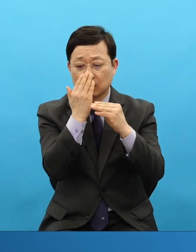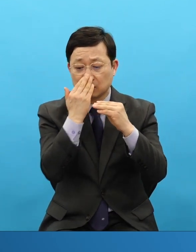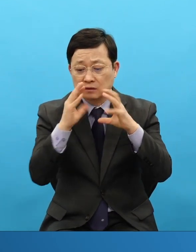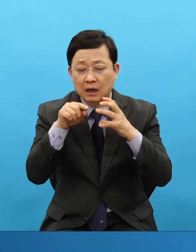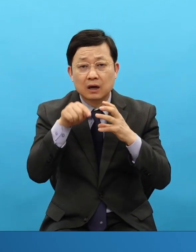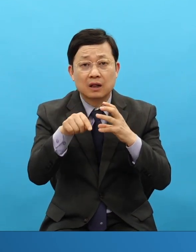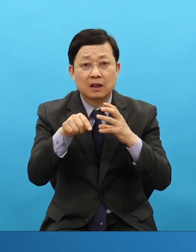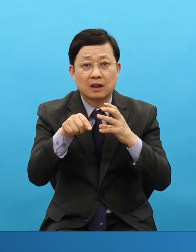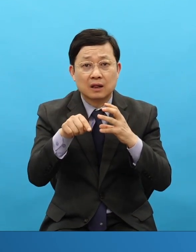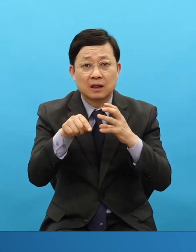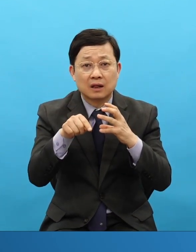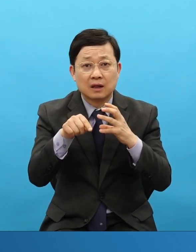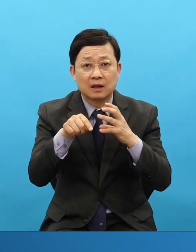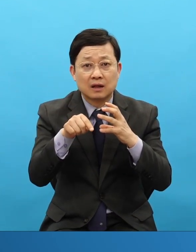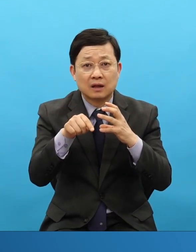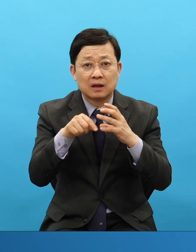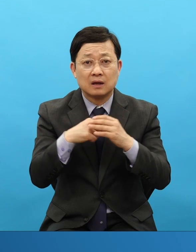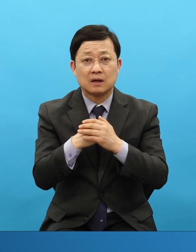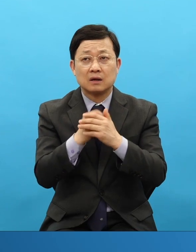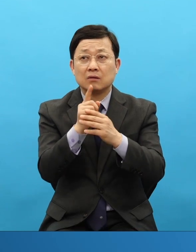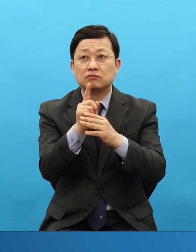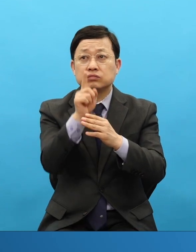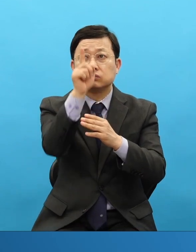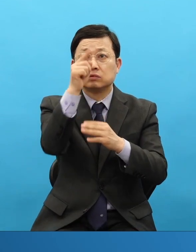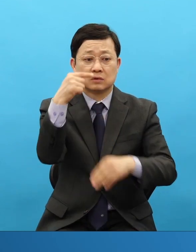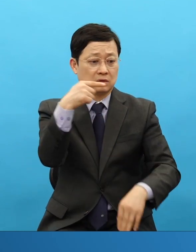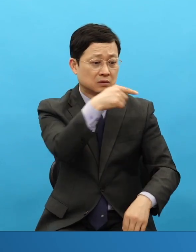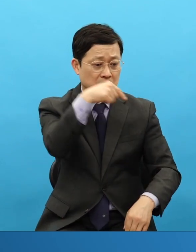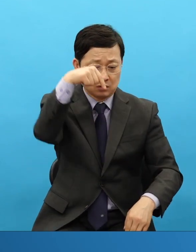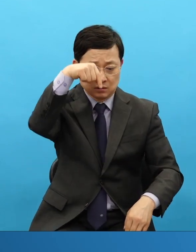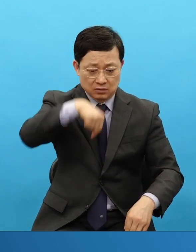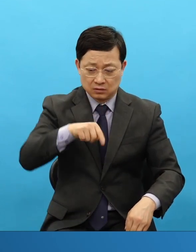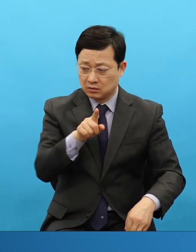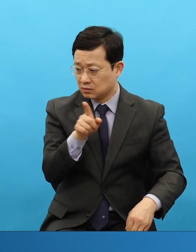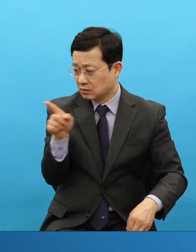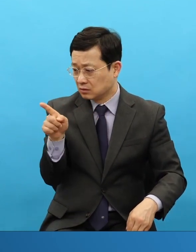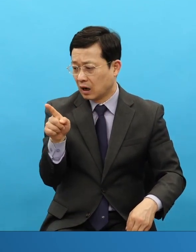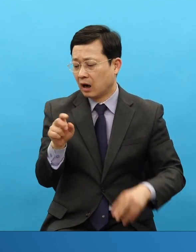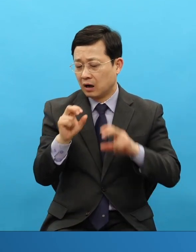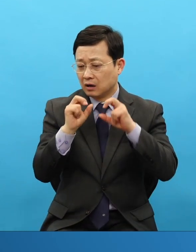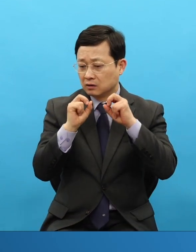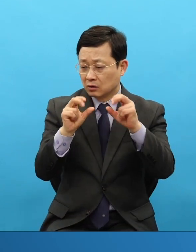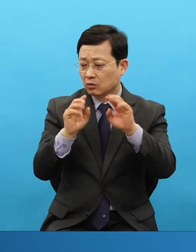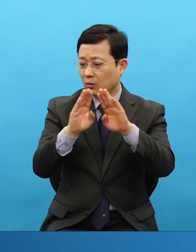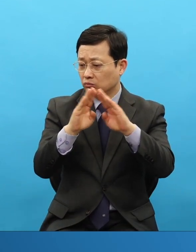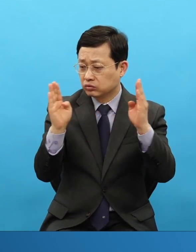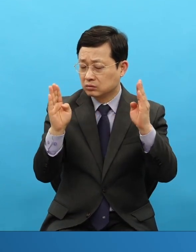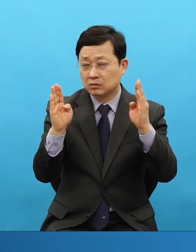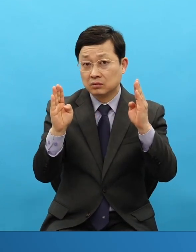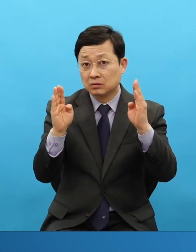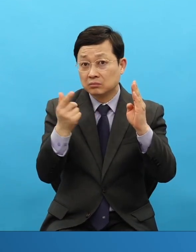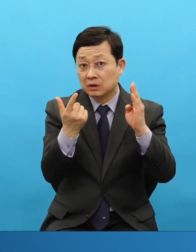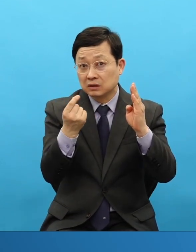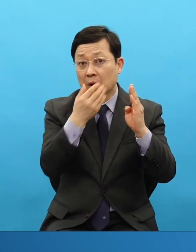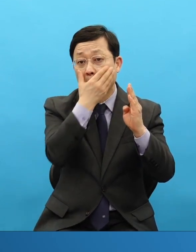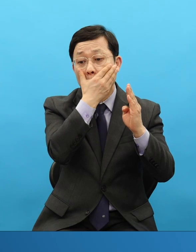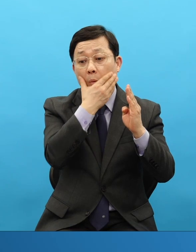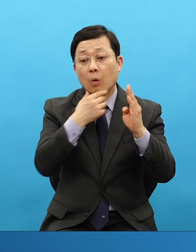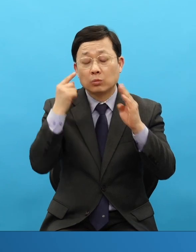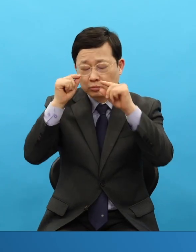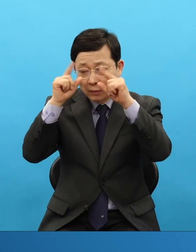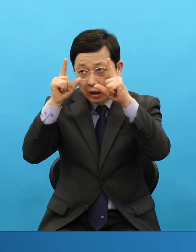선교를 깨달으면 그게 문이 됩니다. If you realize evangelism missions, that becomes a door. 전도 선교